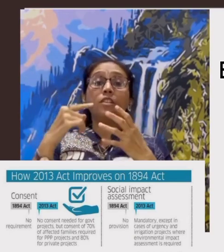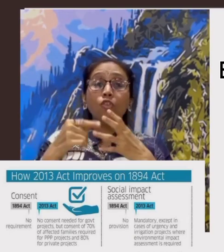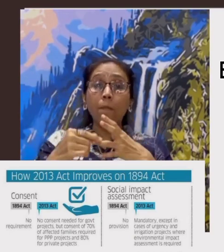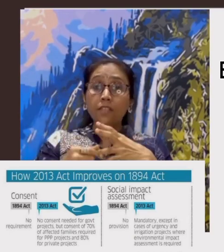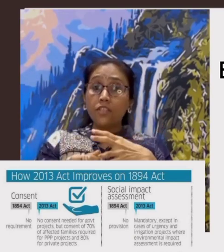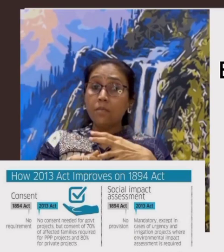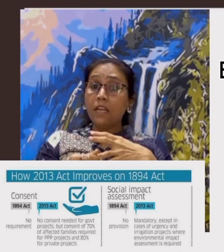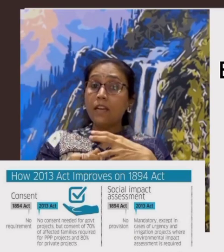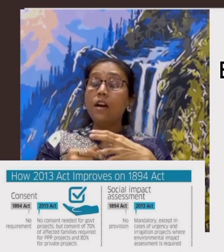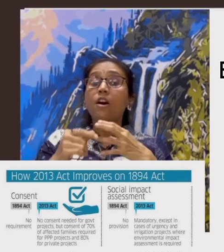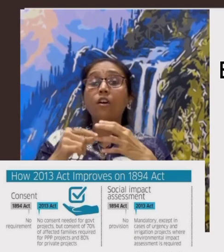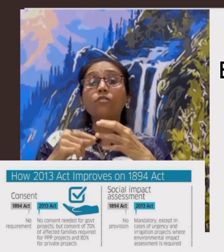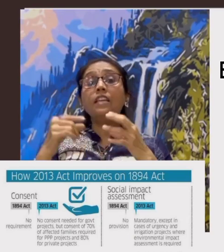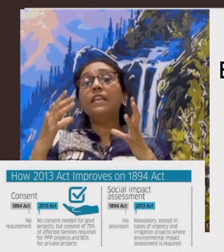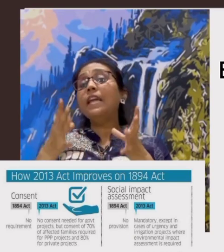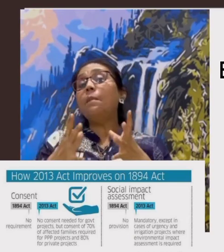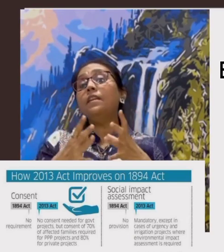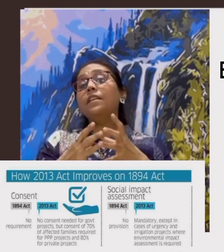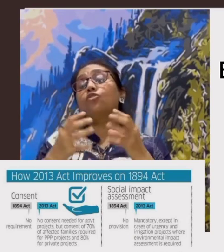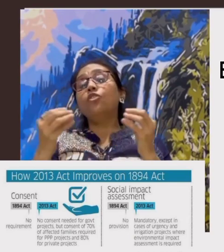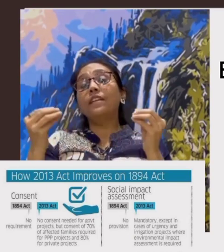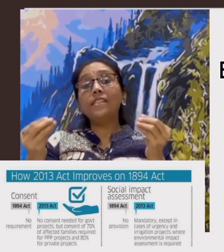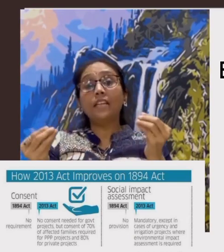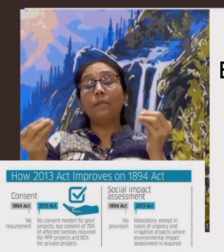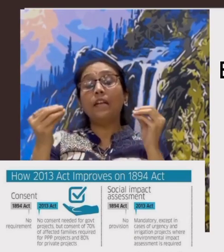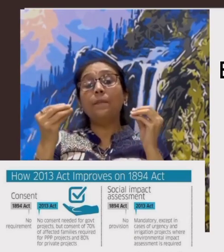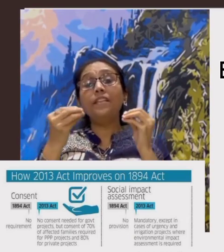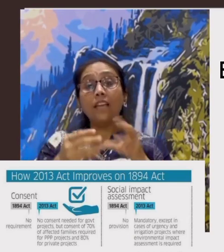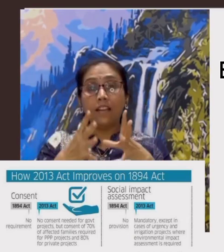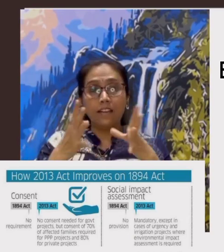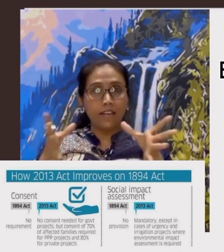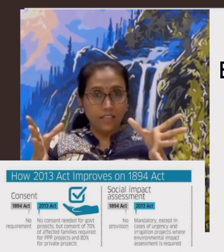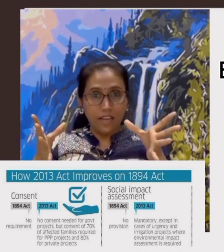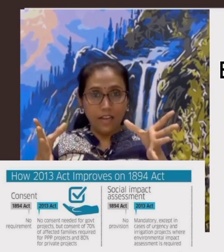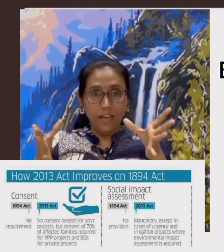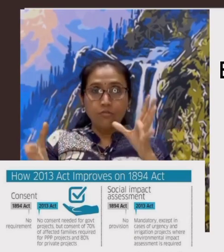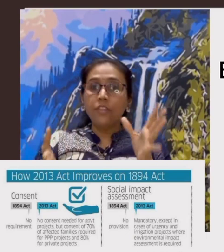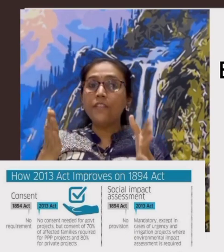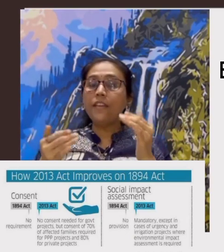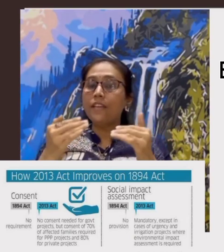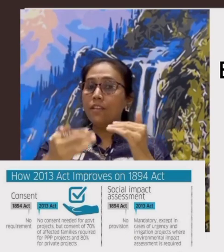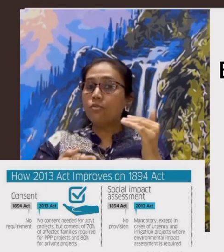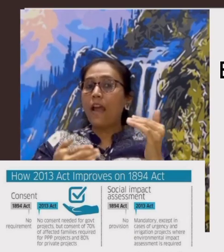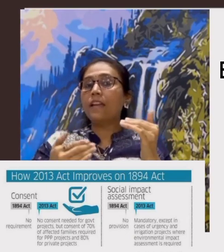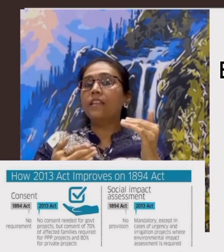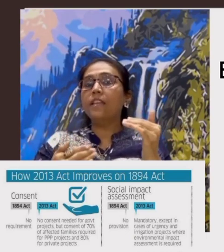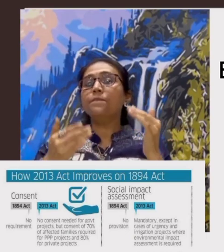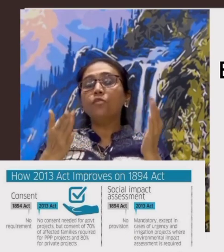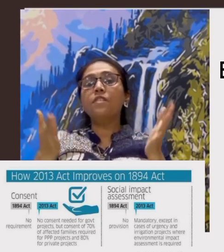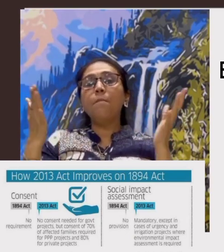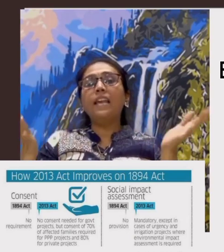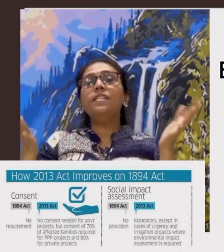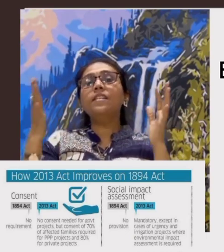जस्ट कॉम्पनसेशन मिलेगा और उनकी रिहैबिलिटेशन और रीसेटलमेंट का भी ध्यान रखा जाएगा। सो इन अ वे ये जो एक्ट थी